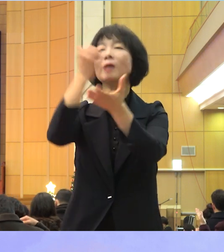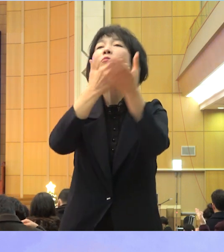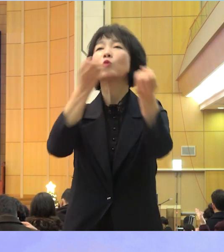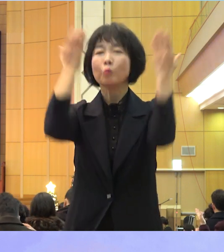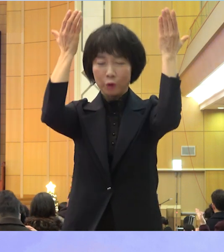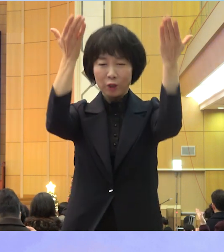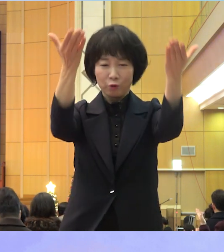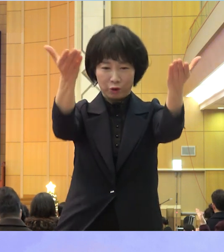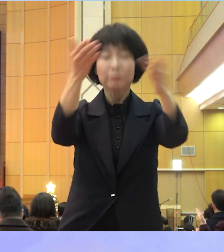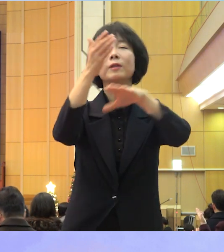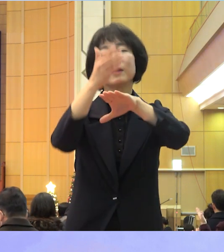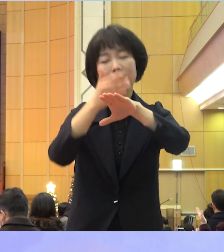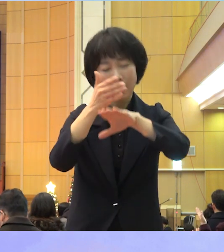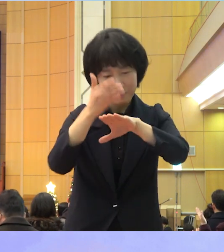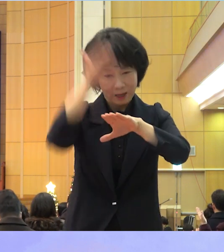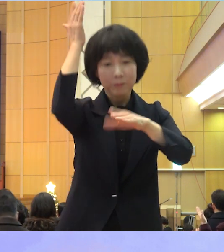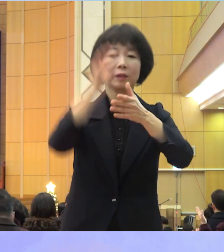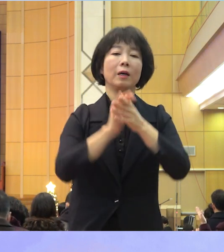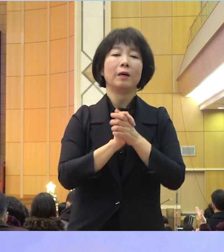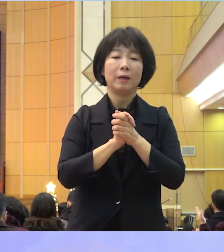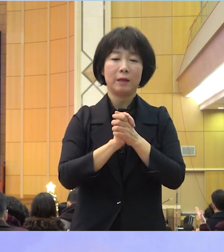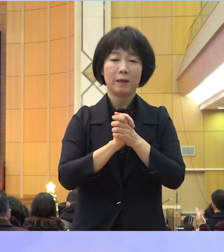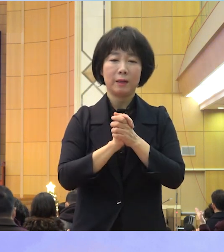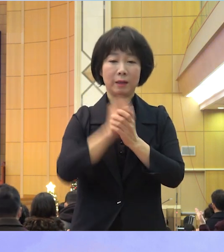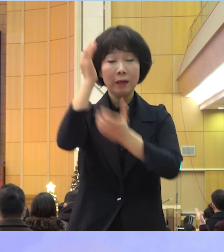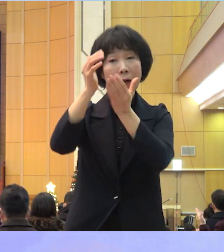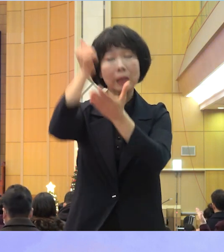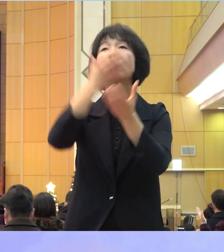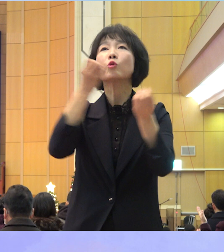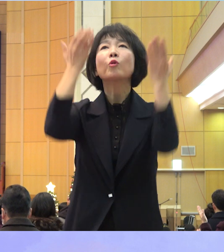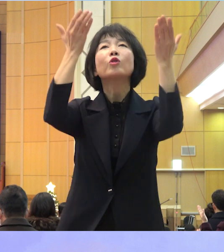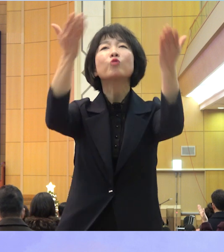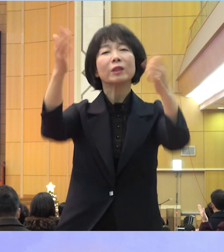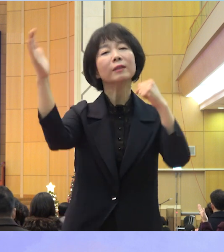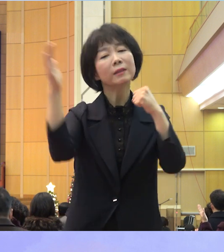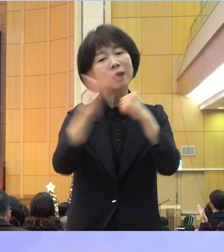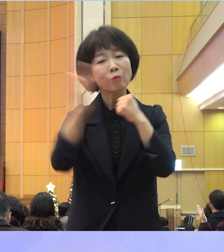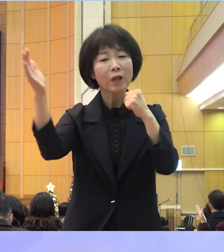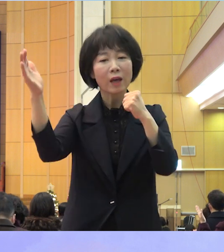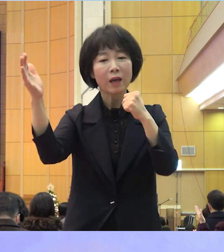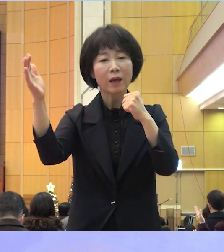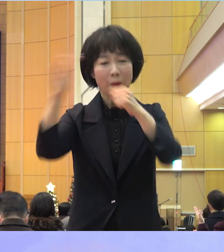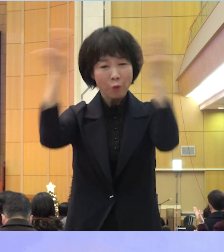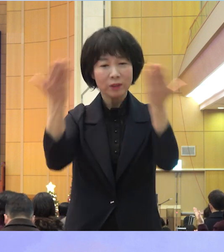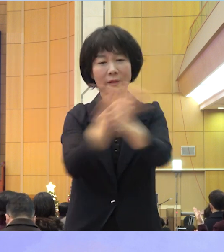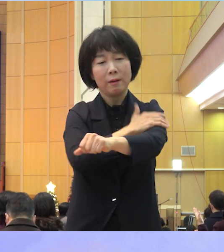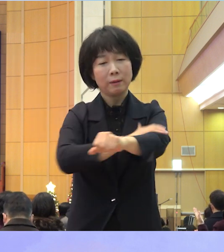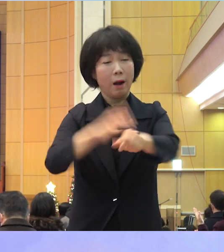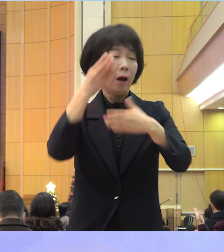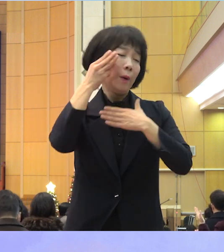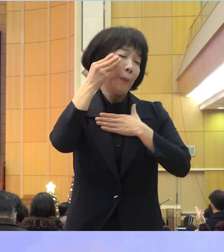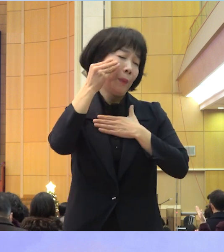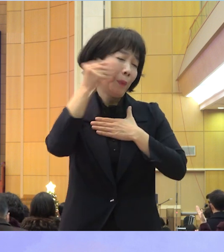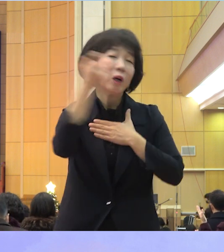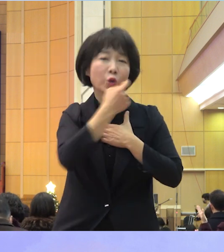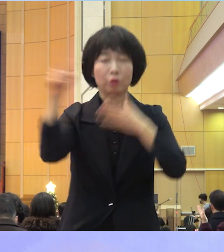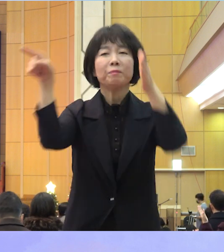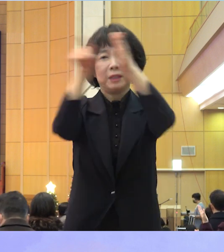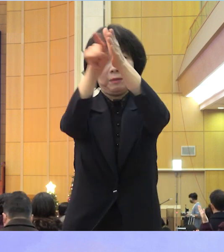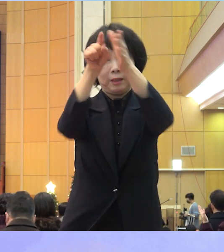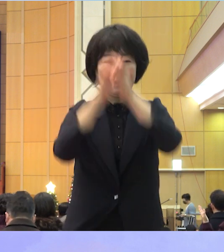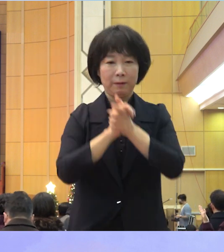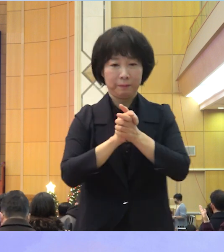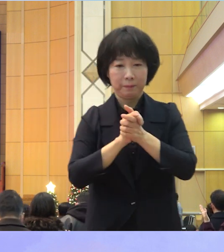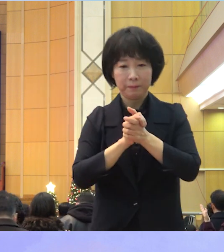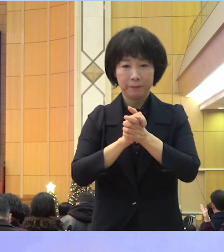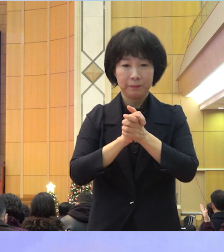하나님 축복하심을 감사합니다. 하나님 축복해 주시니 만사 형통할 줄로